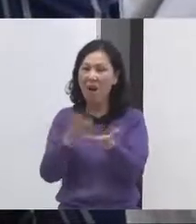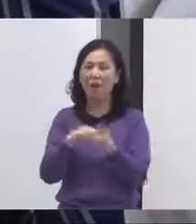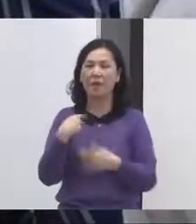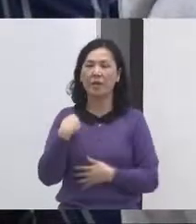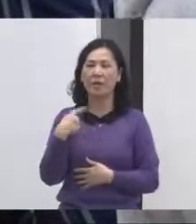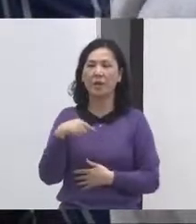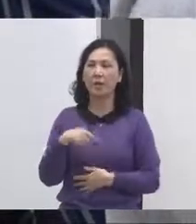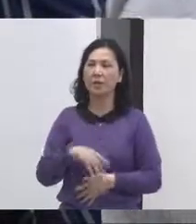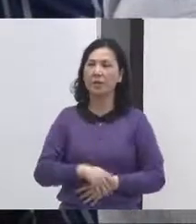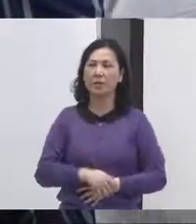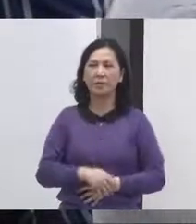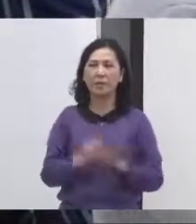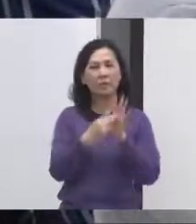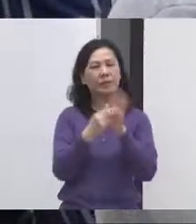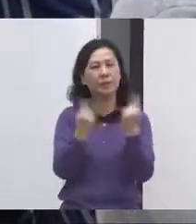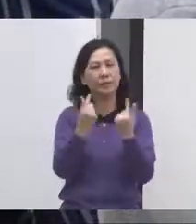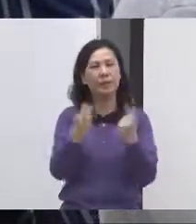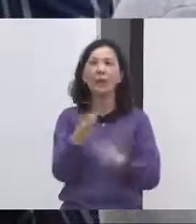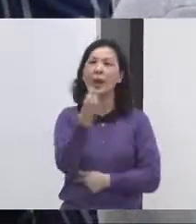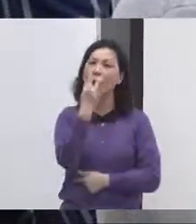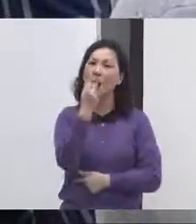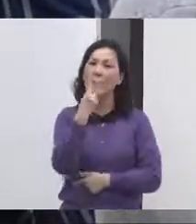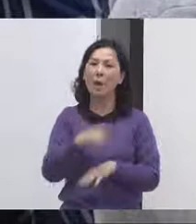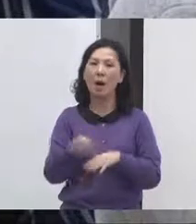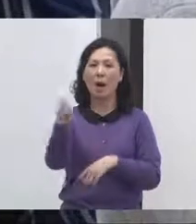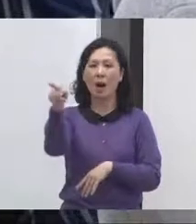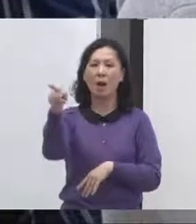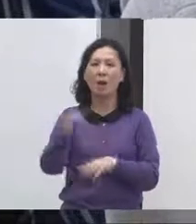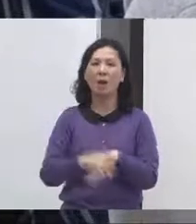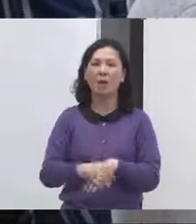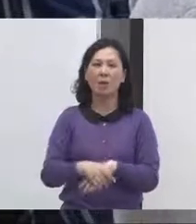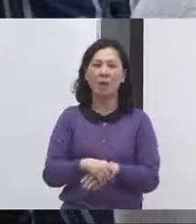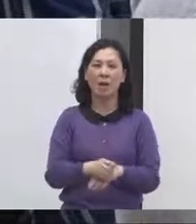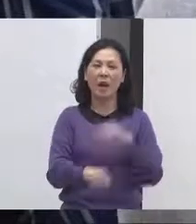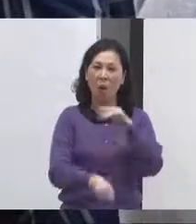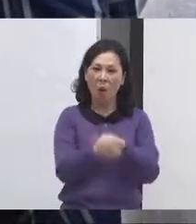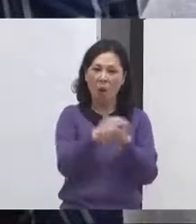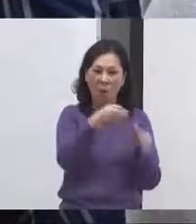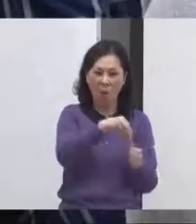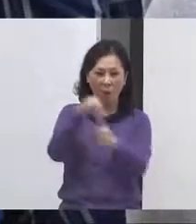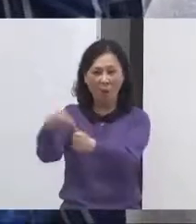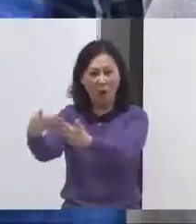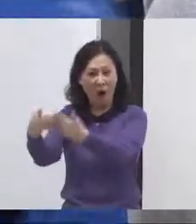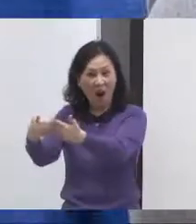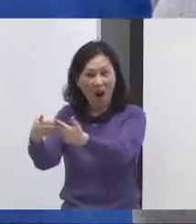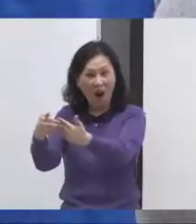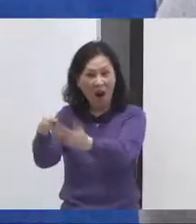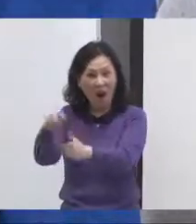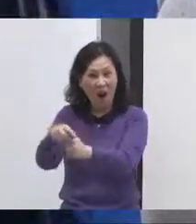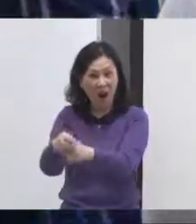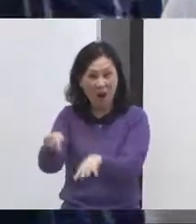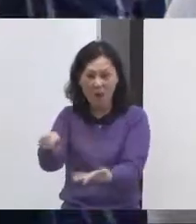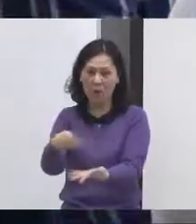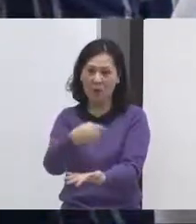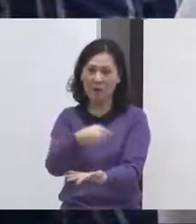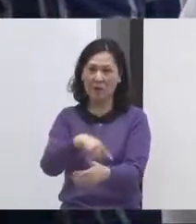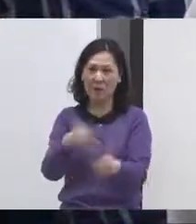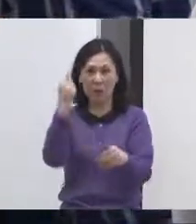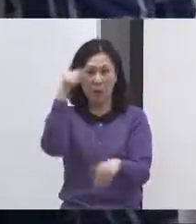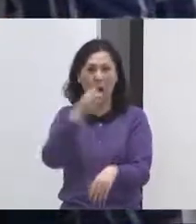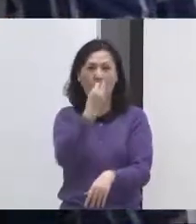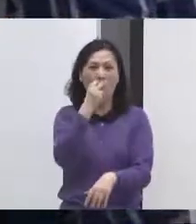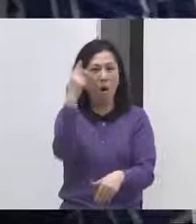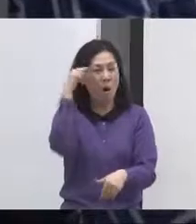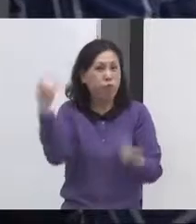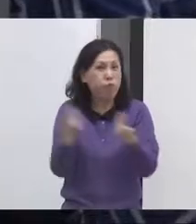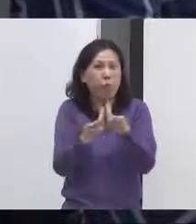个简单的例子，香港的反送中为什么一直可以持续到现在，是因为他没有一个中心化的组